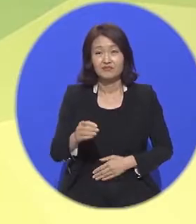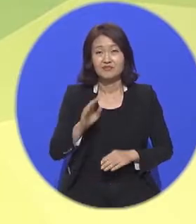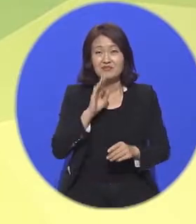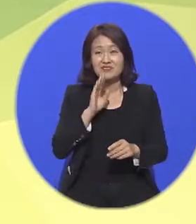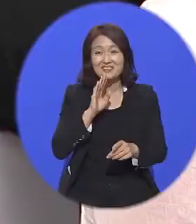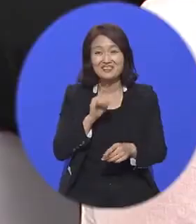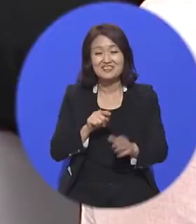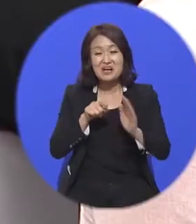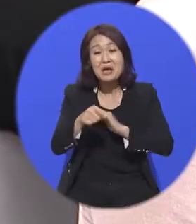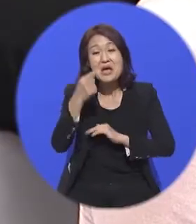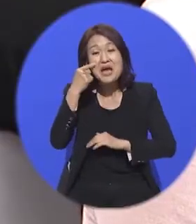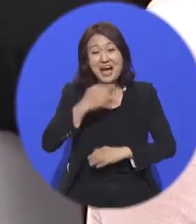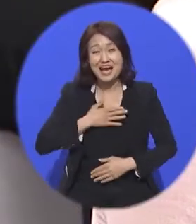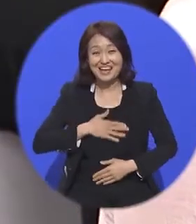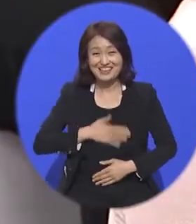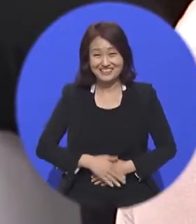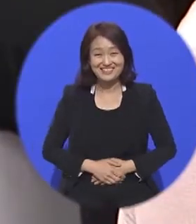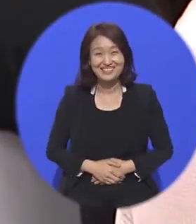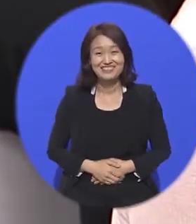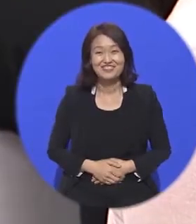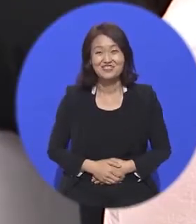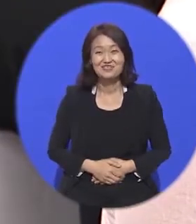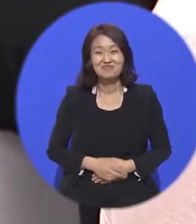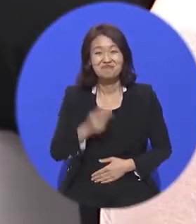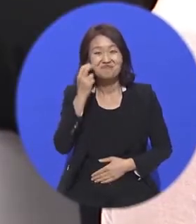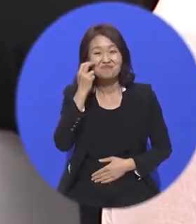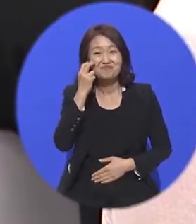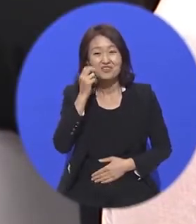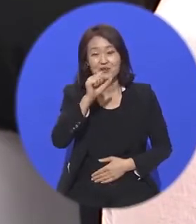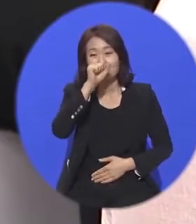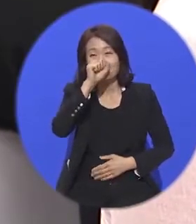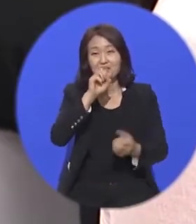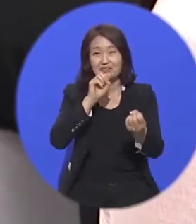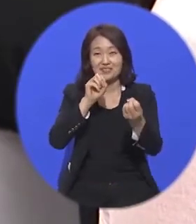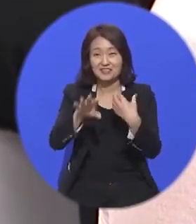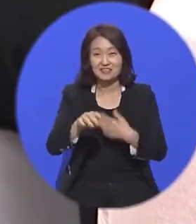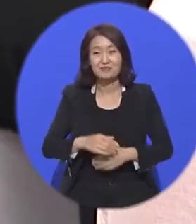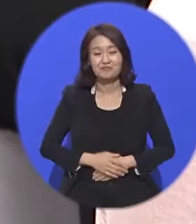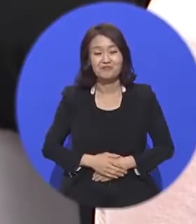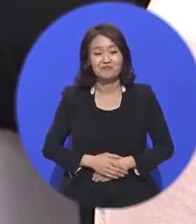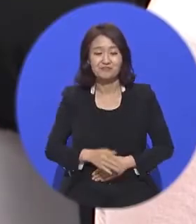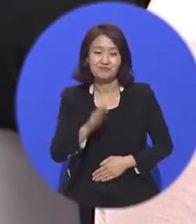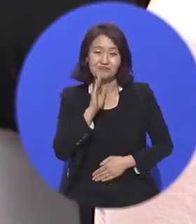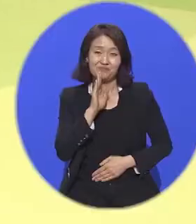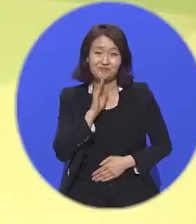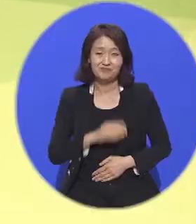알죠. 네, 좋은 대답이세요. 아주. 네.